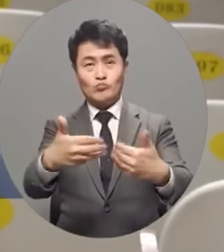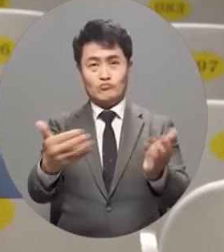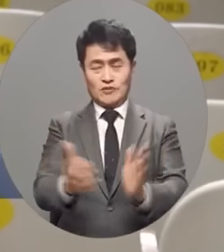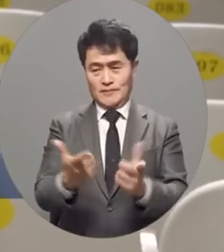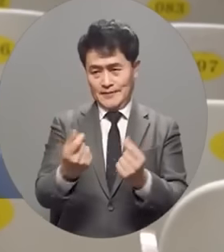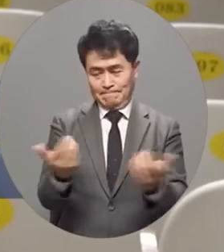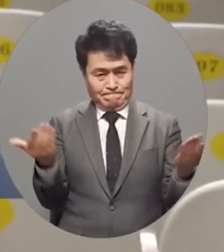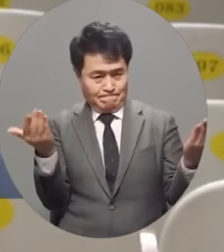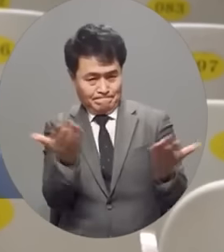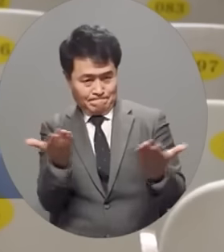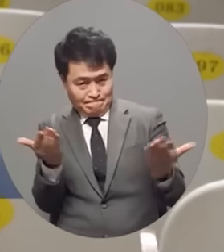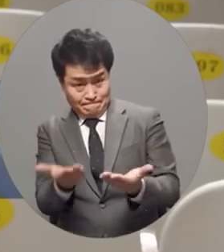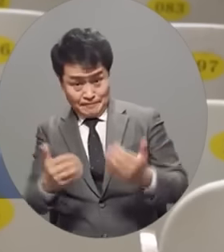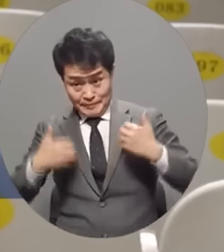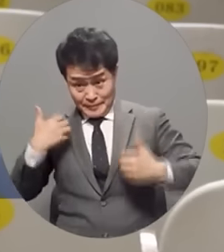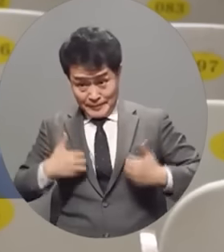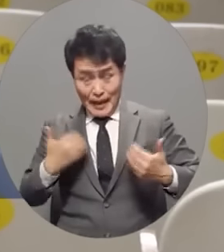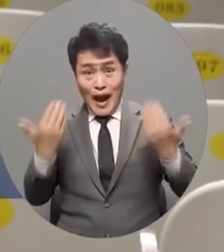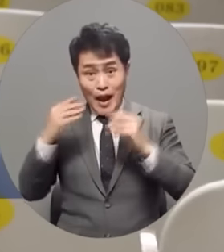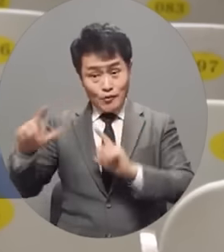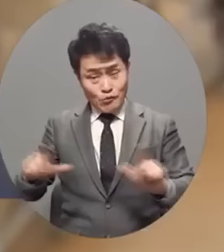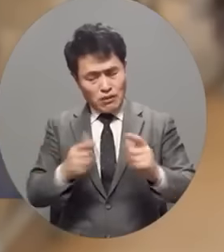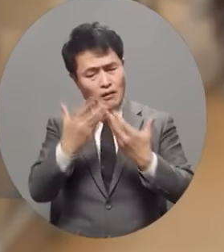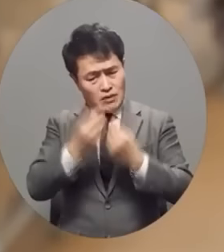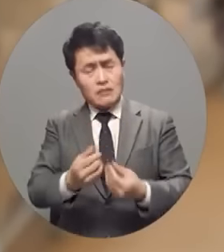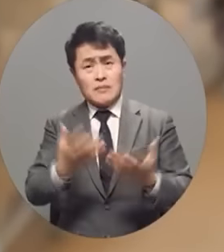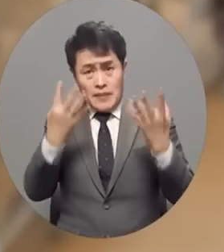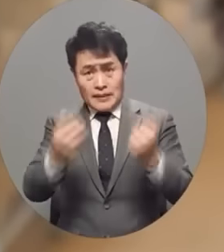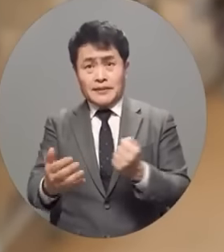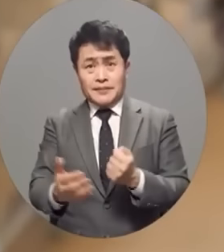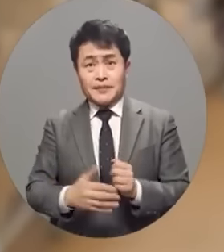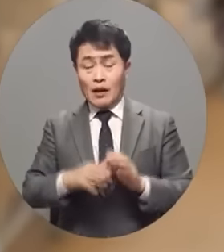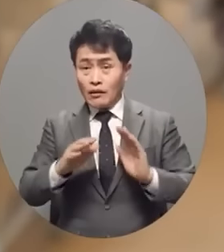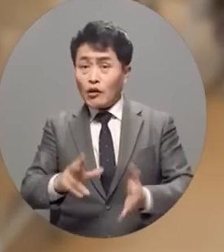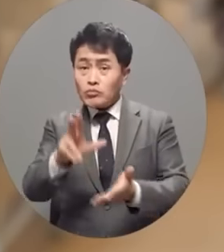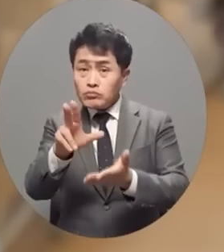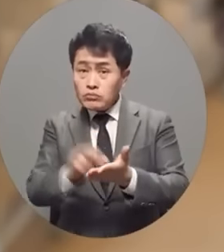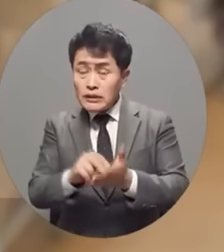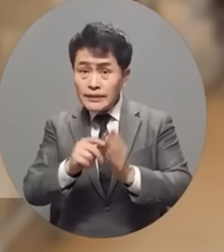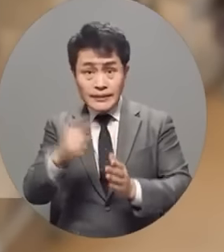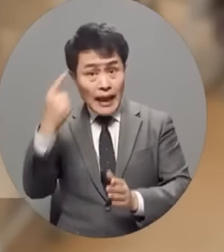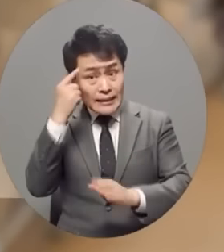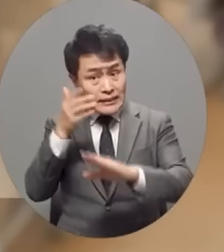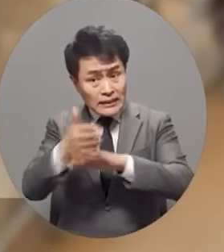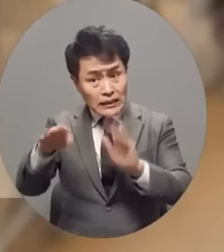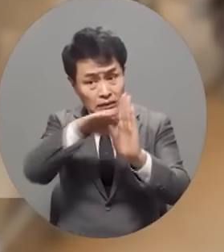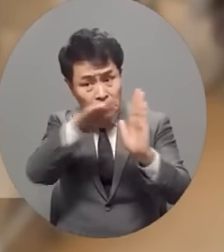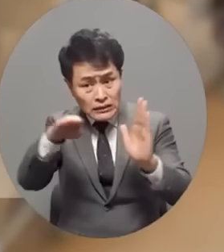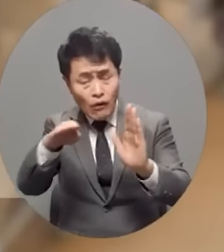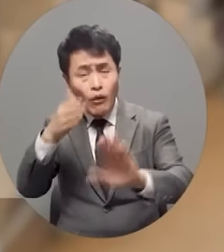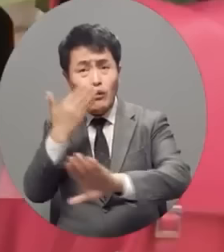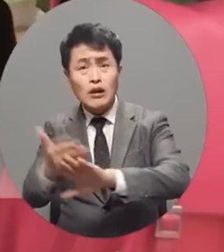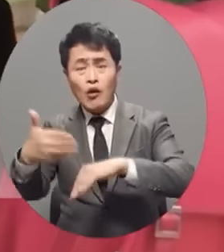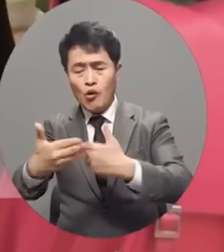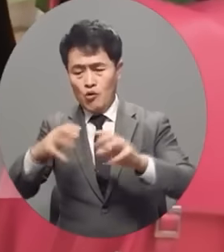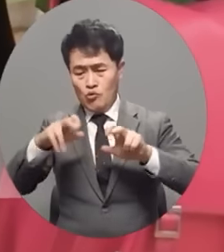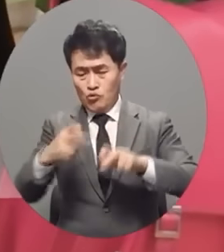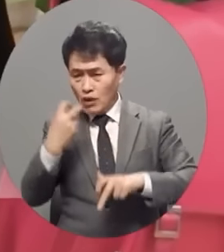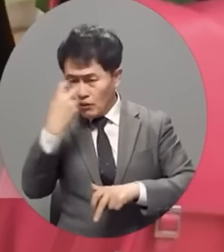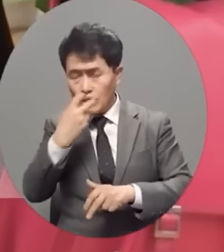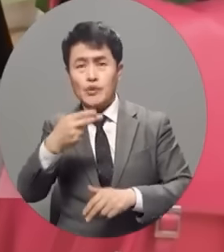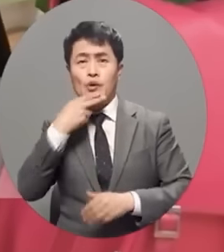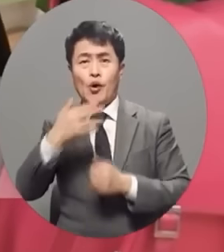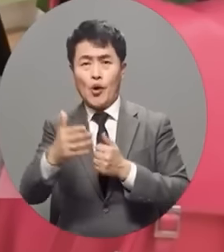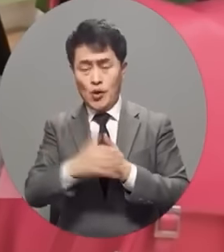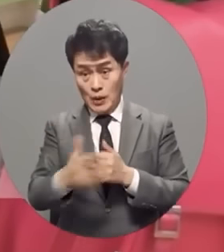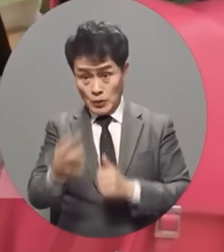맞춰서 즐겁게 학교 생활하는 사례들 많이 있습니다. 문제는 경계선 지능이 지적장애와 달리 국가 차원의 관리가 없어